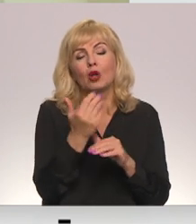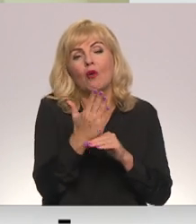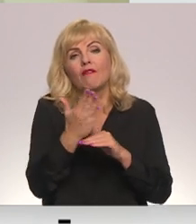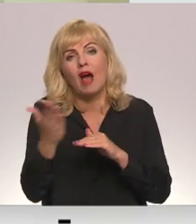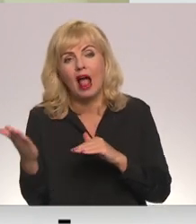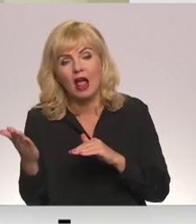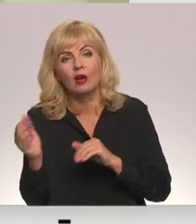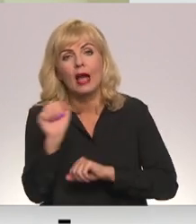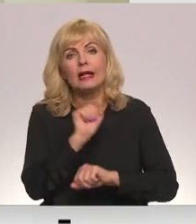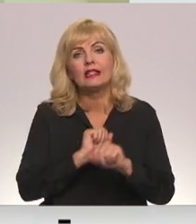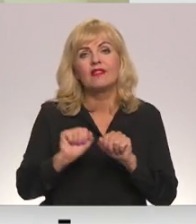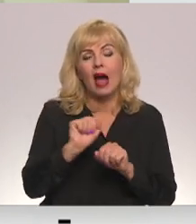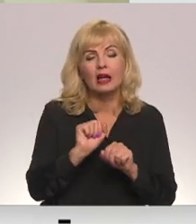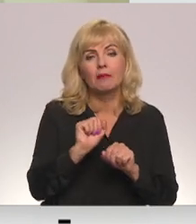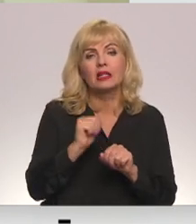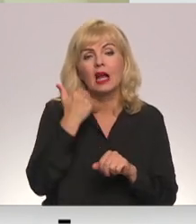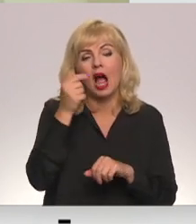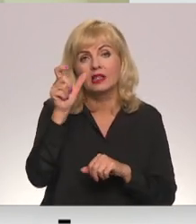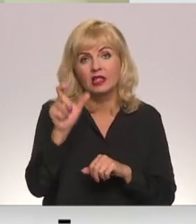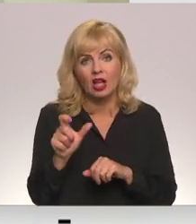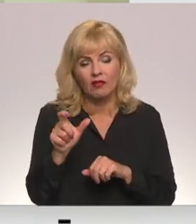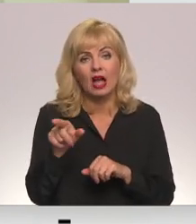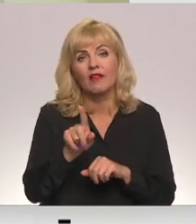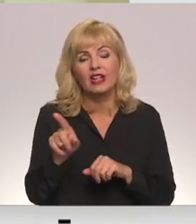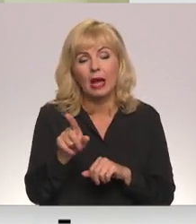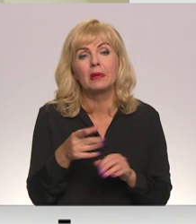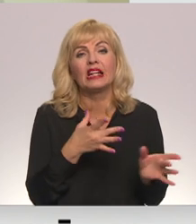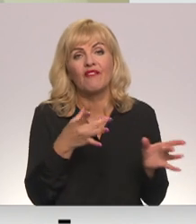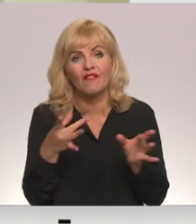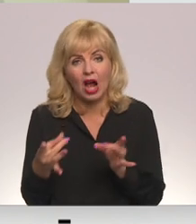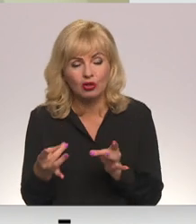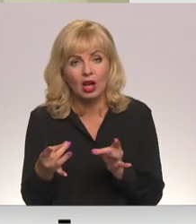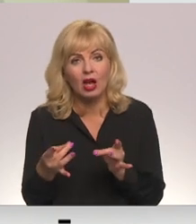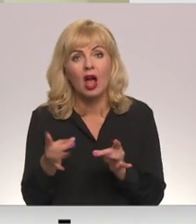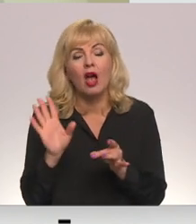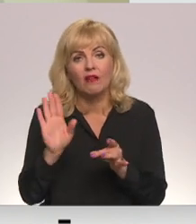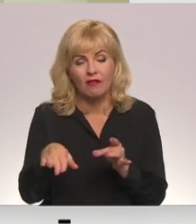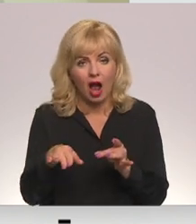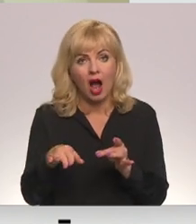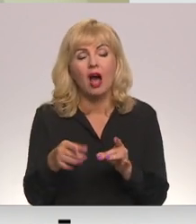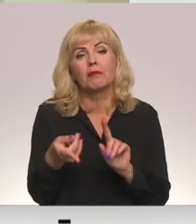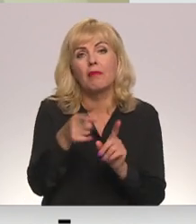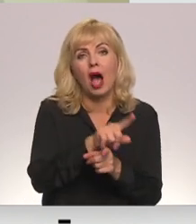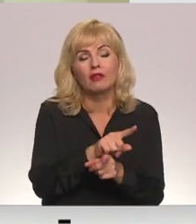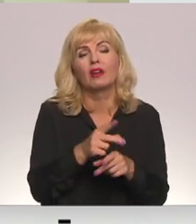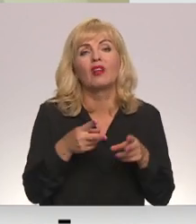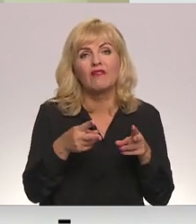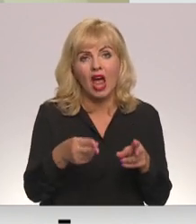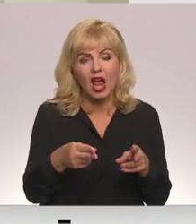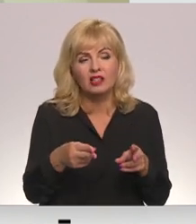mēs izvairāmies no tā, ka cilvēks, kuram ir hroniska infekcija, var attīstīties prosvēža stāvokļa, displāzija